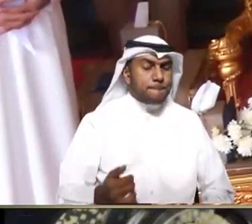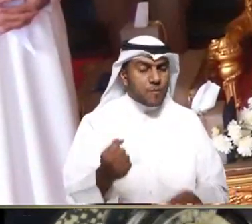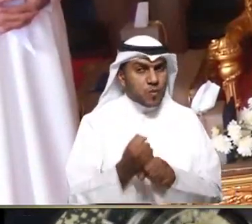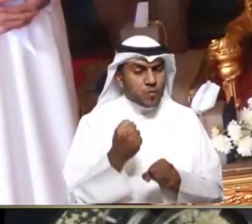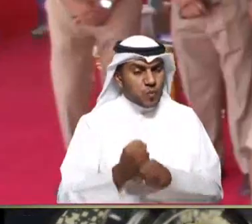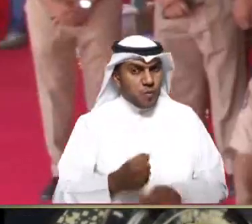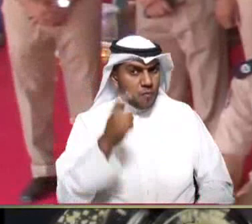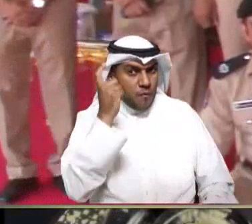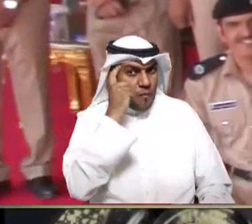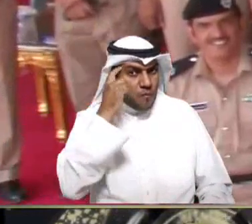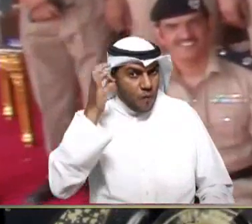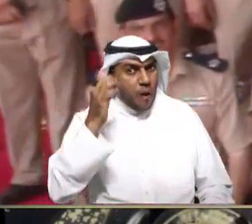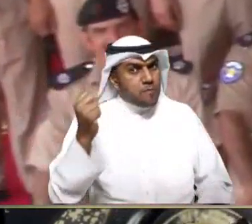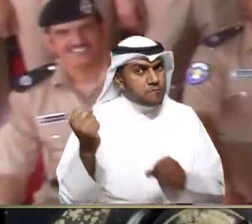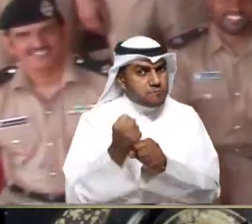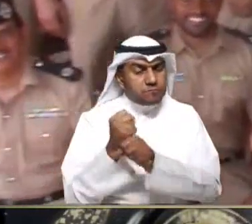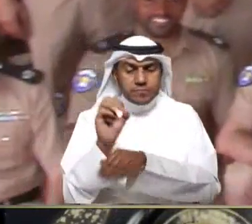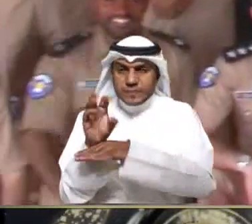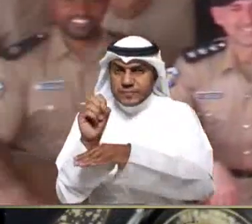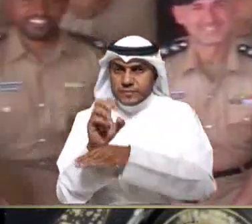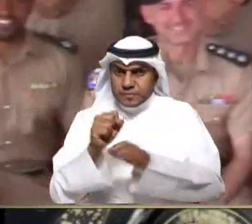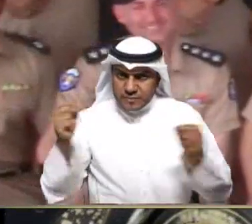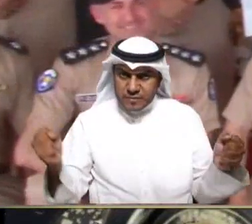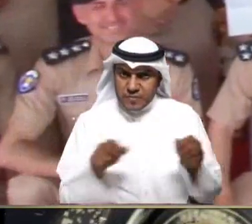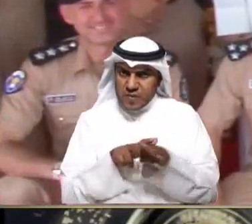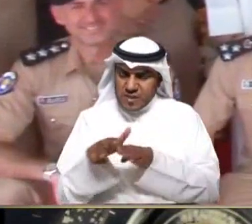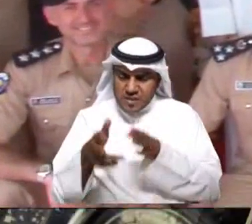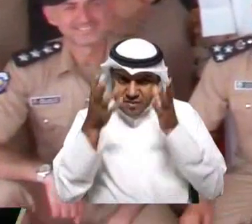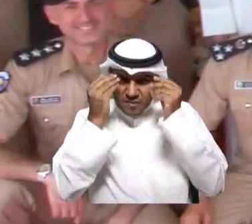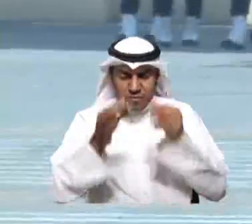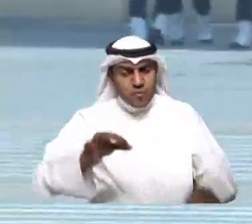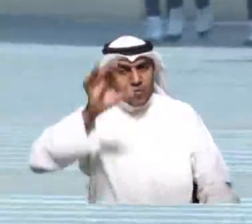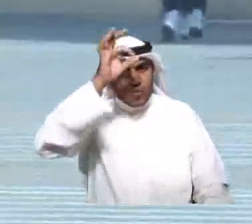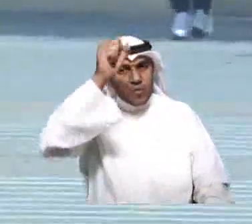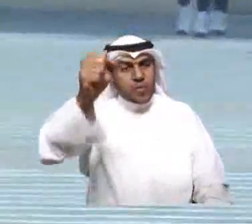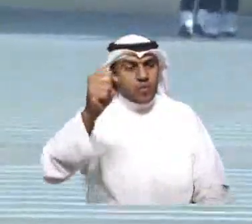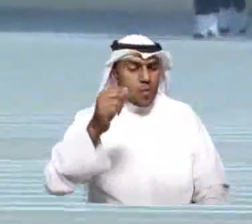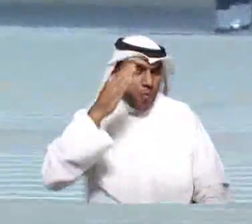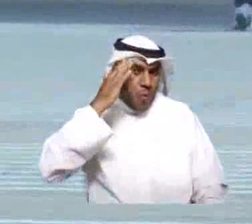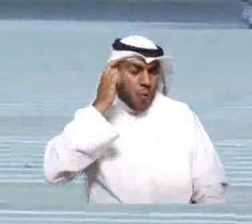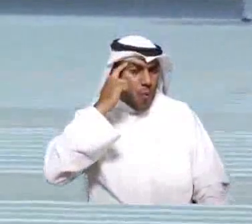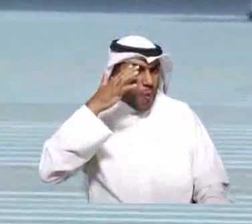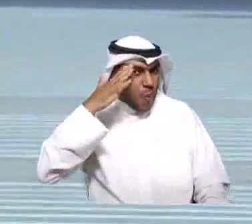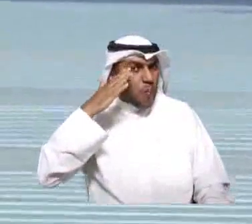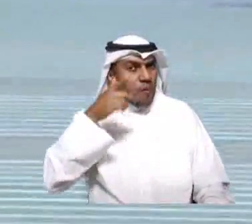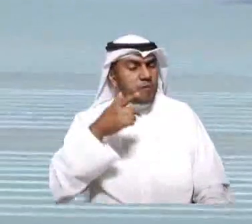عالي من الكفاءة والتميز لإعداد رجل أمن يتمتع بمهارات عالية في